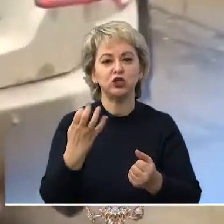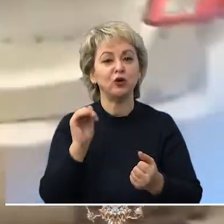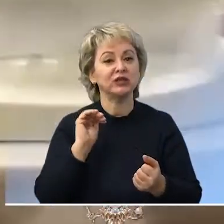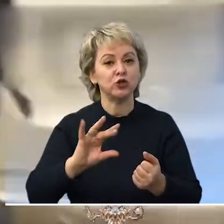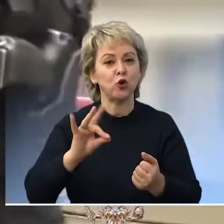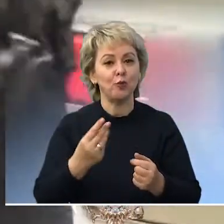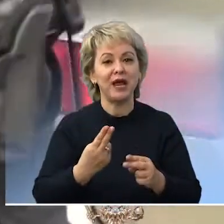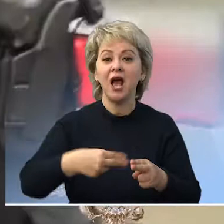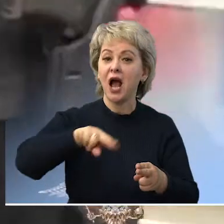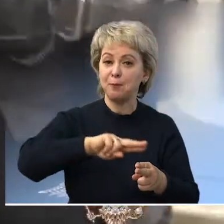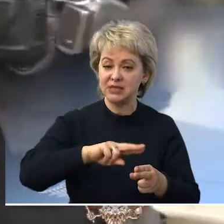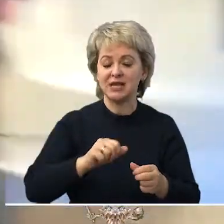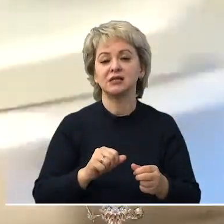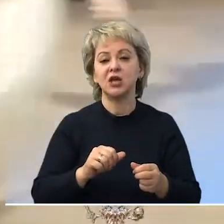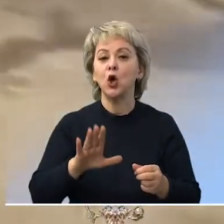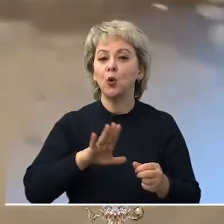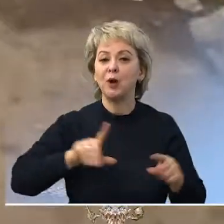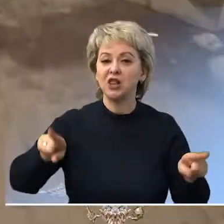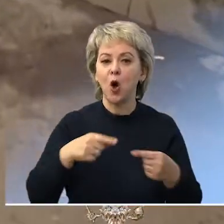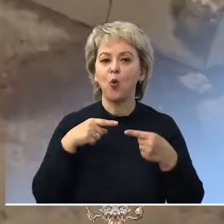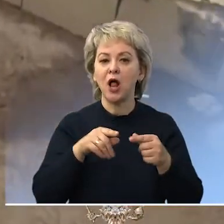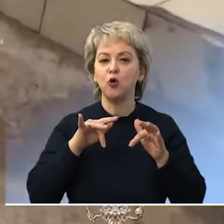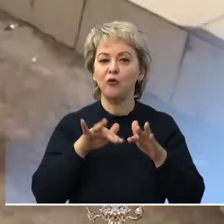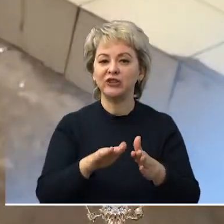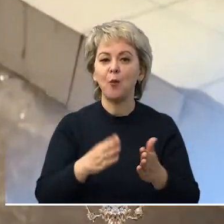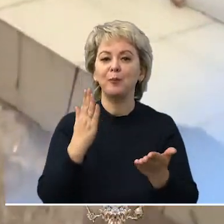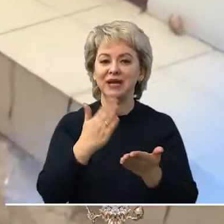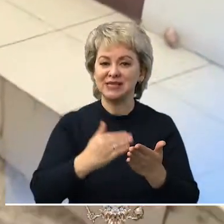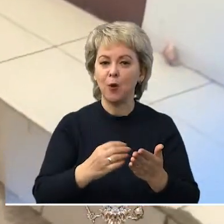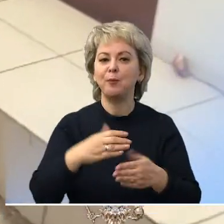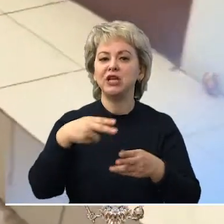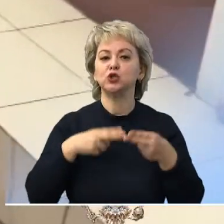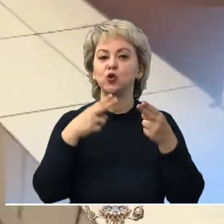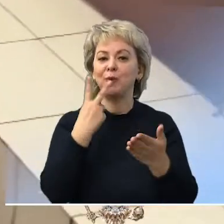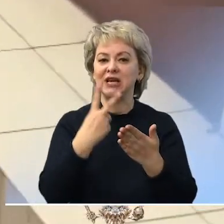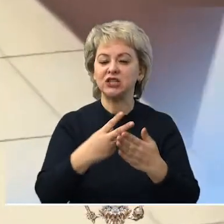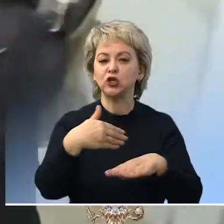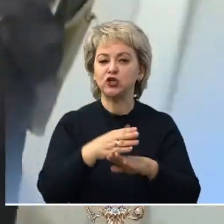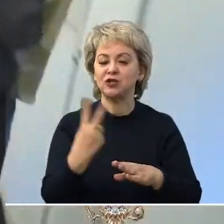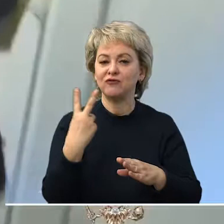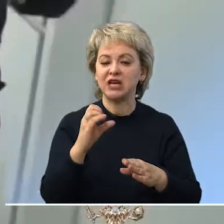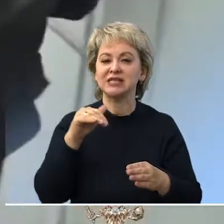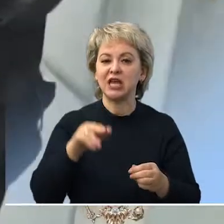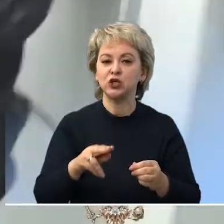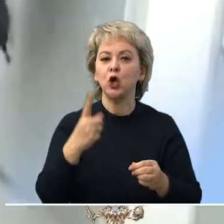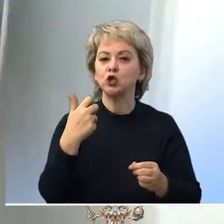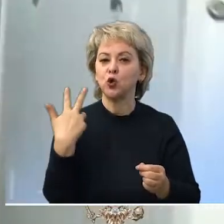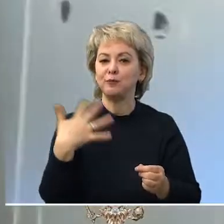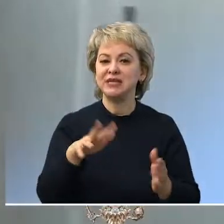400 тысяч рублей в качестве компенсации. Было возбуждено уголовное дело по признакам преступления, предусмотренного частью 2